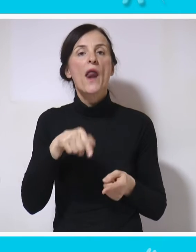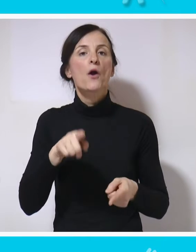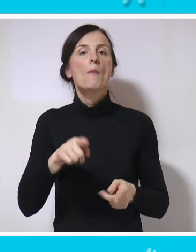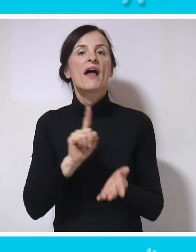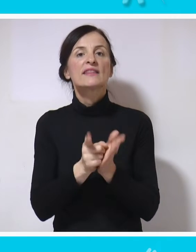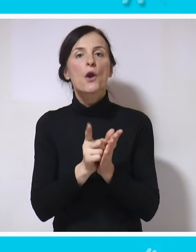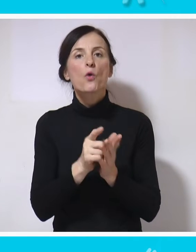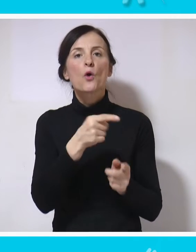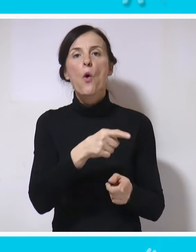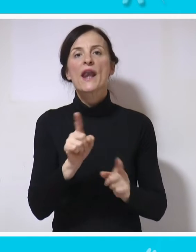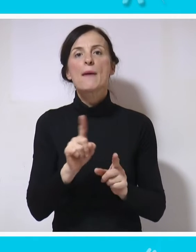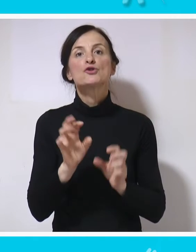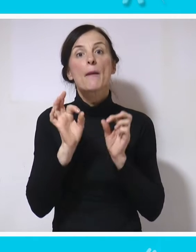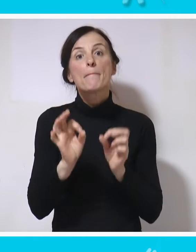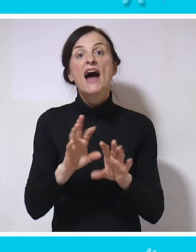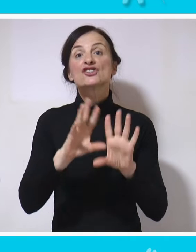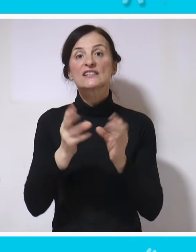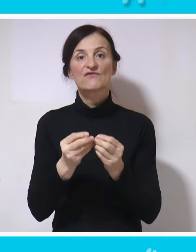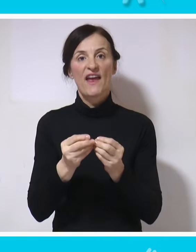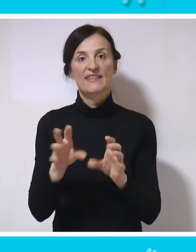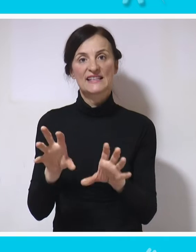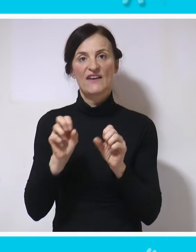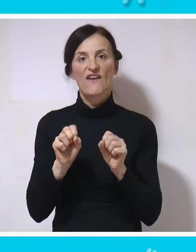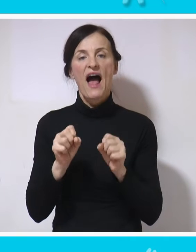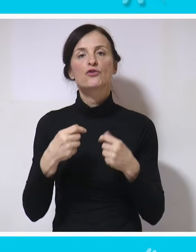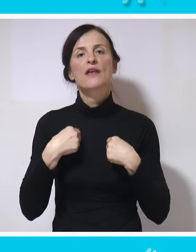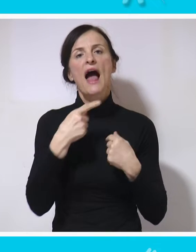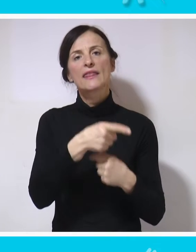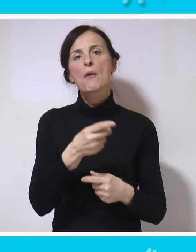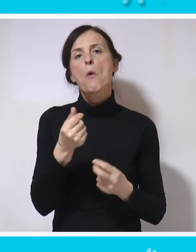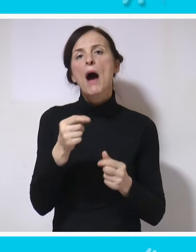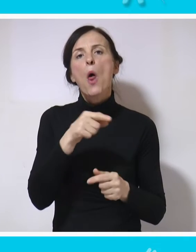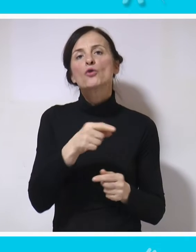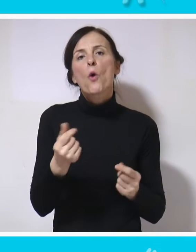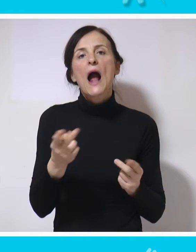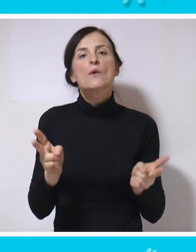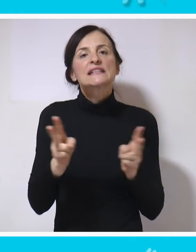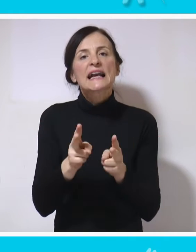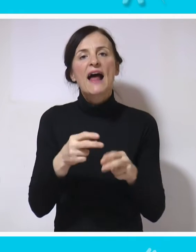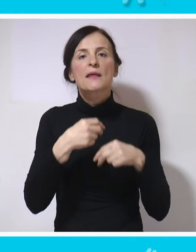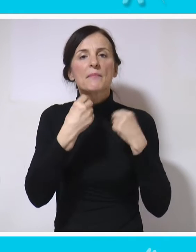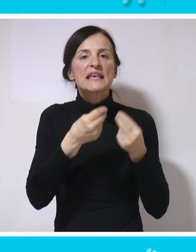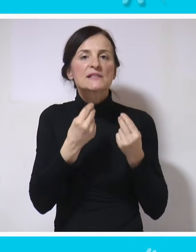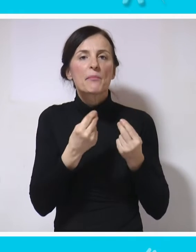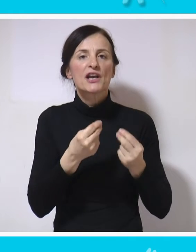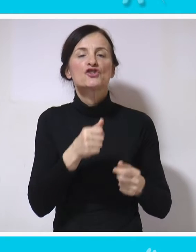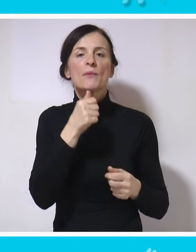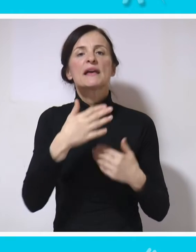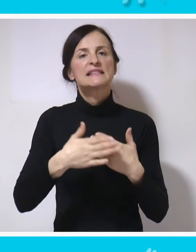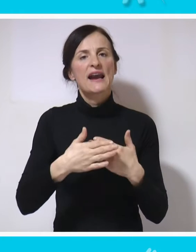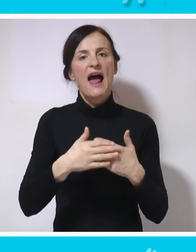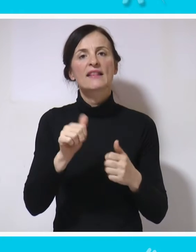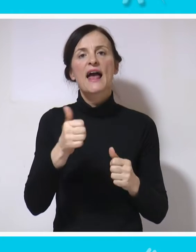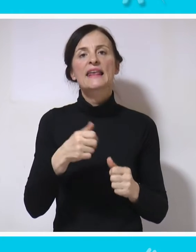nekom trenutku on ne može baš sve da shvati, pa mu ja to malo tako suzim. Saradnja je, opet